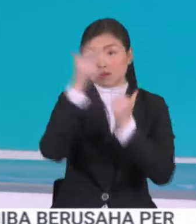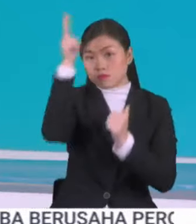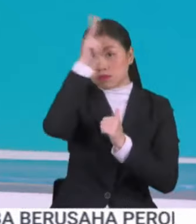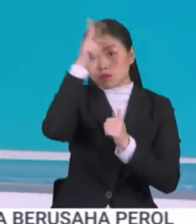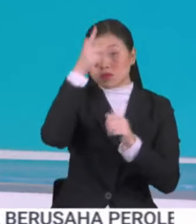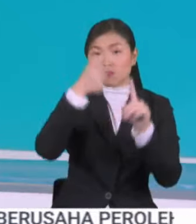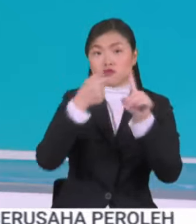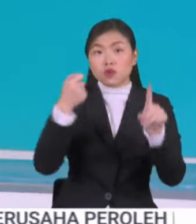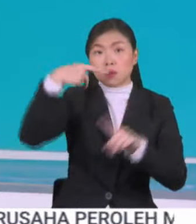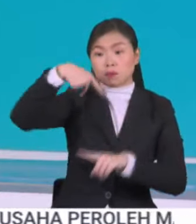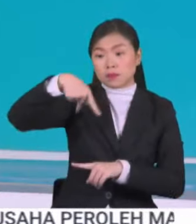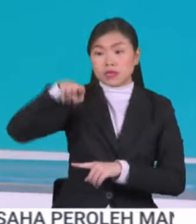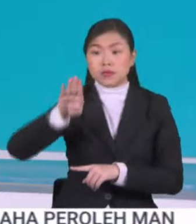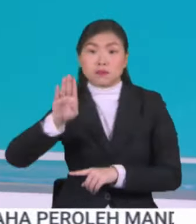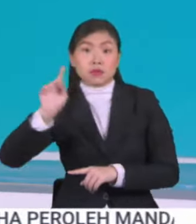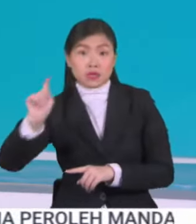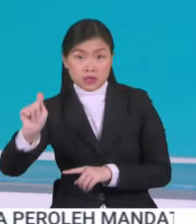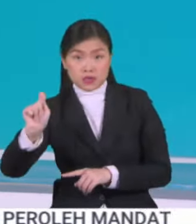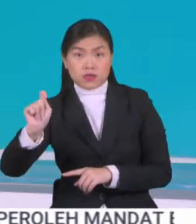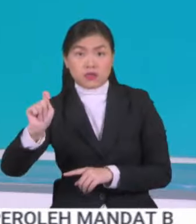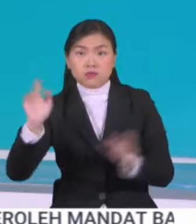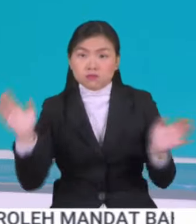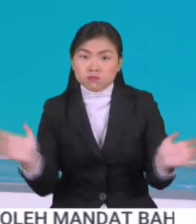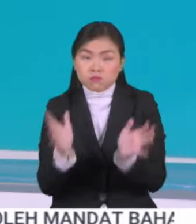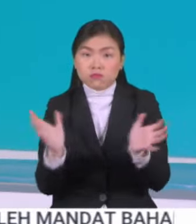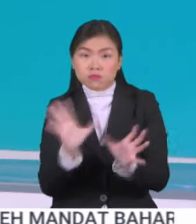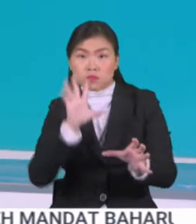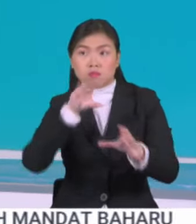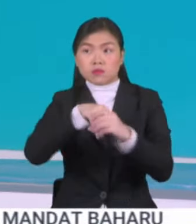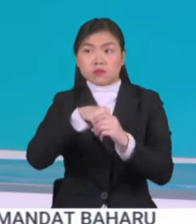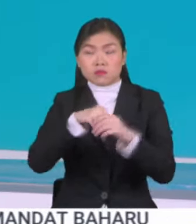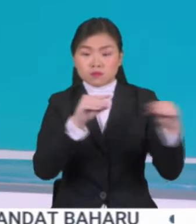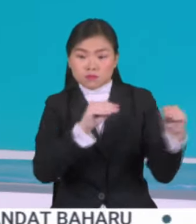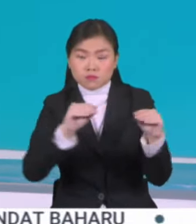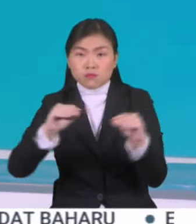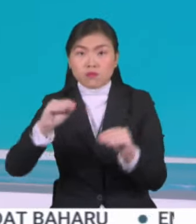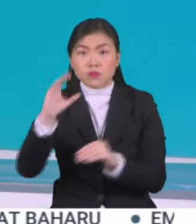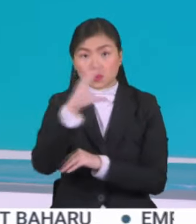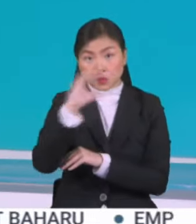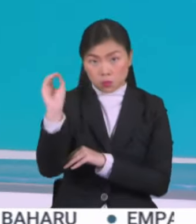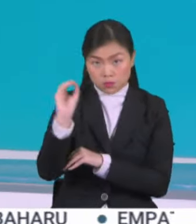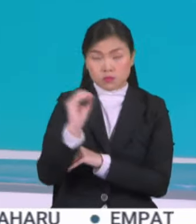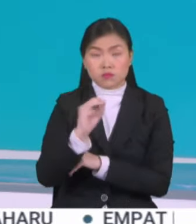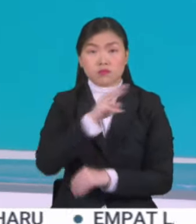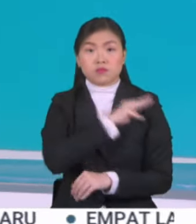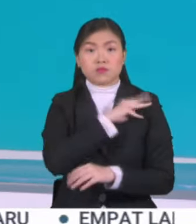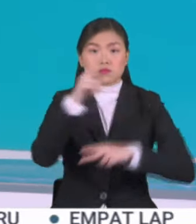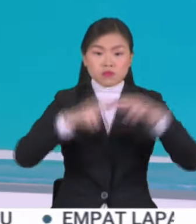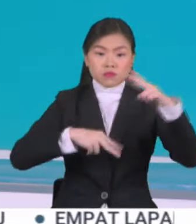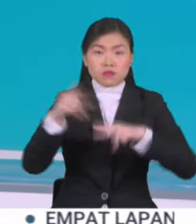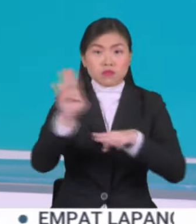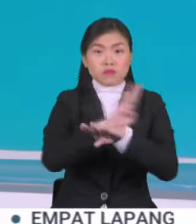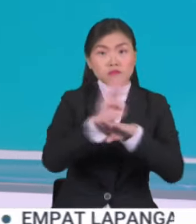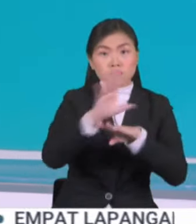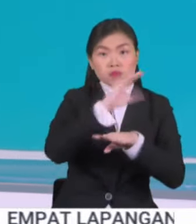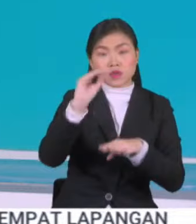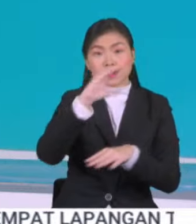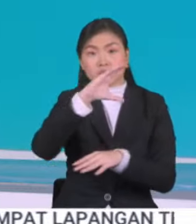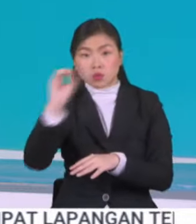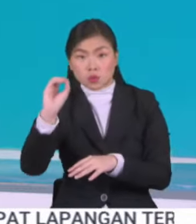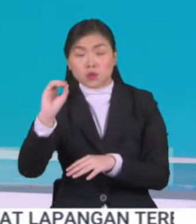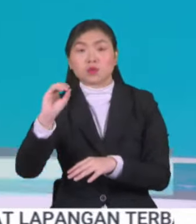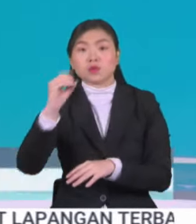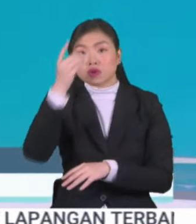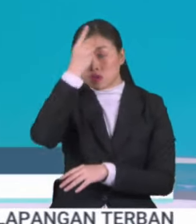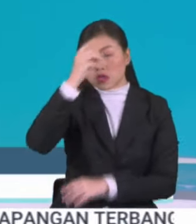Agensi kerajaan daripada pihak berkuasa tempatan PBT digalak terlibat dalam gerakan korporasi. Menteri Pembangunan Usahawan dan Korporasi Dato'